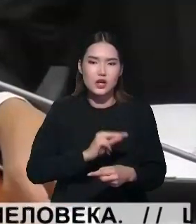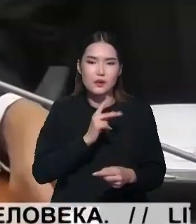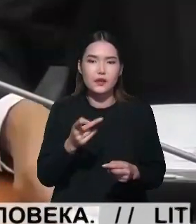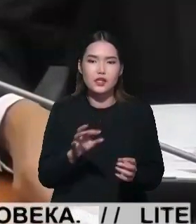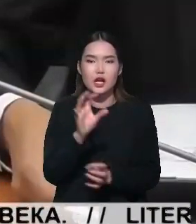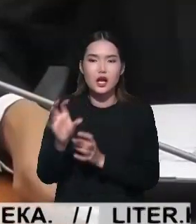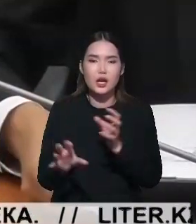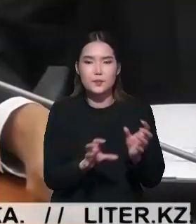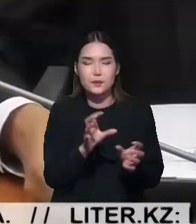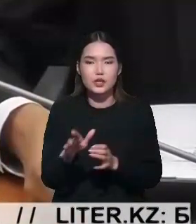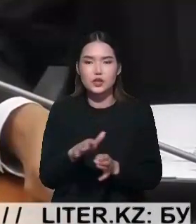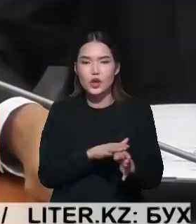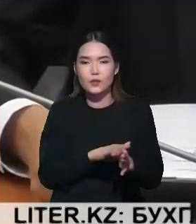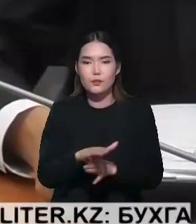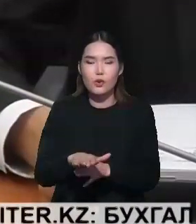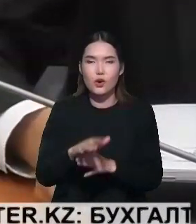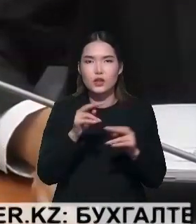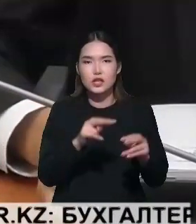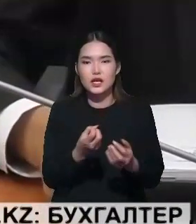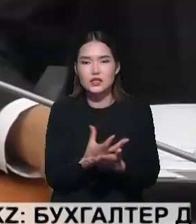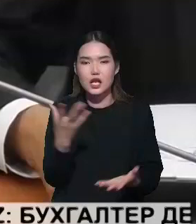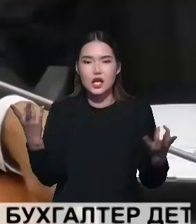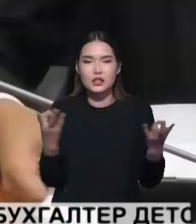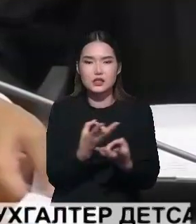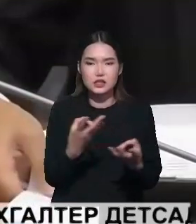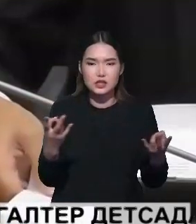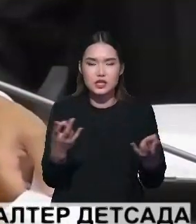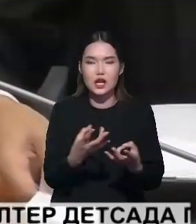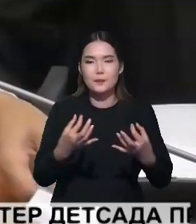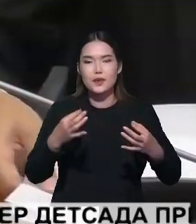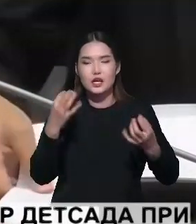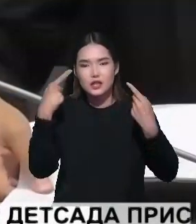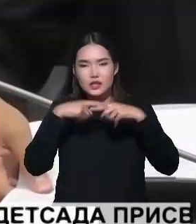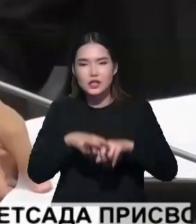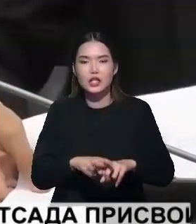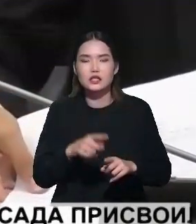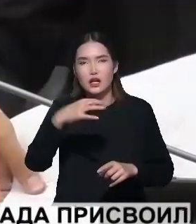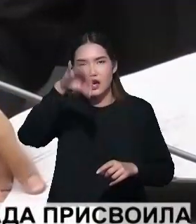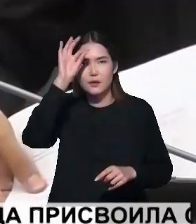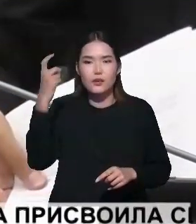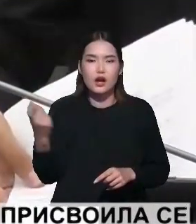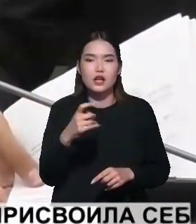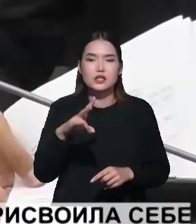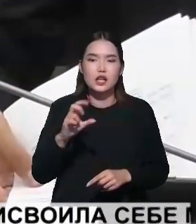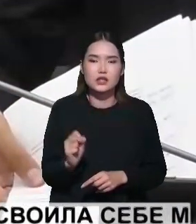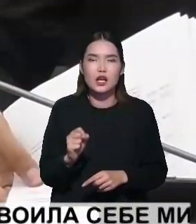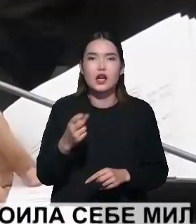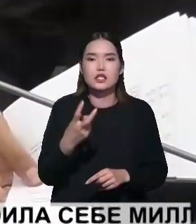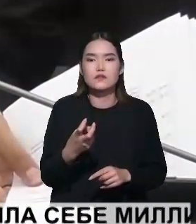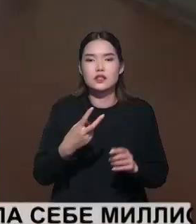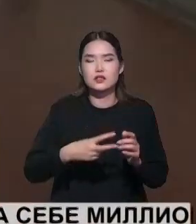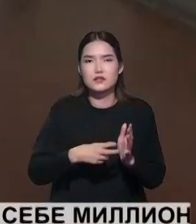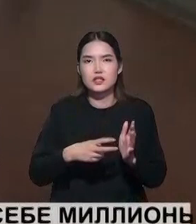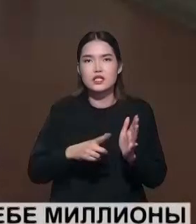обеспечения полноценного контроля необходимо увеличение штатной численности инспекции рыбного хозяйства на 297